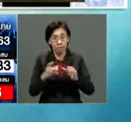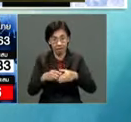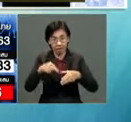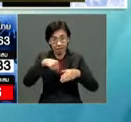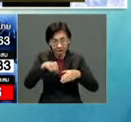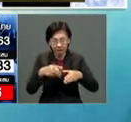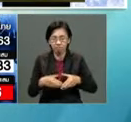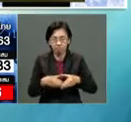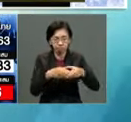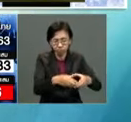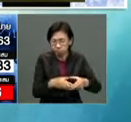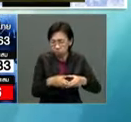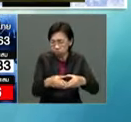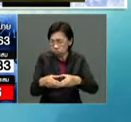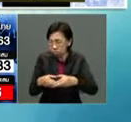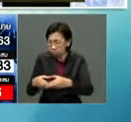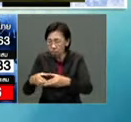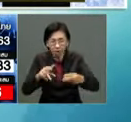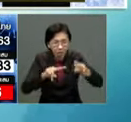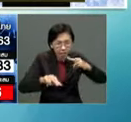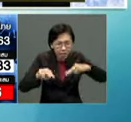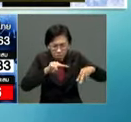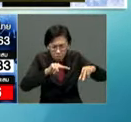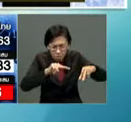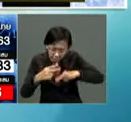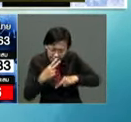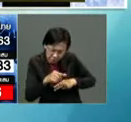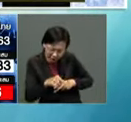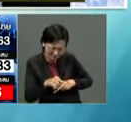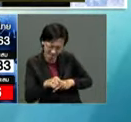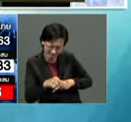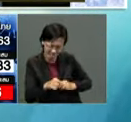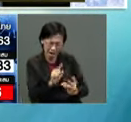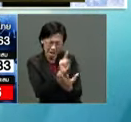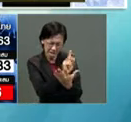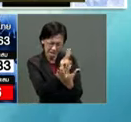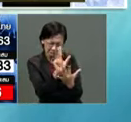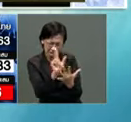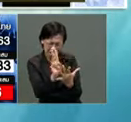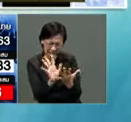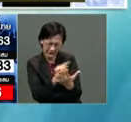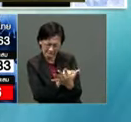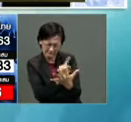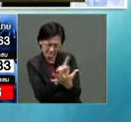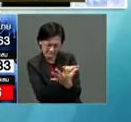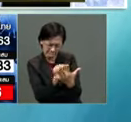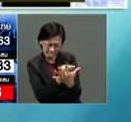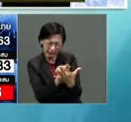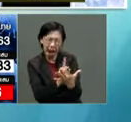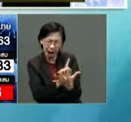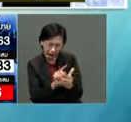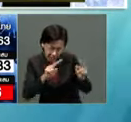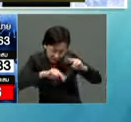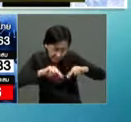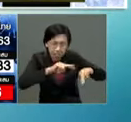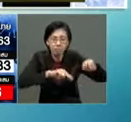ตรวจนะครับจะไปตรวจให้ครับซึ่งจะมีกำลังชุดตรวจต่างๆวาง